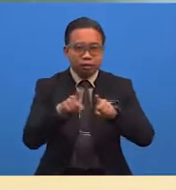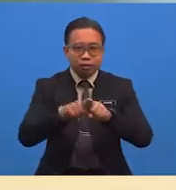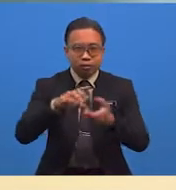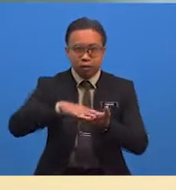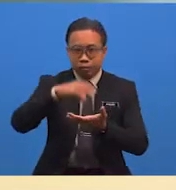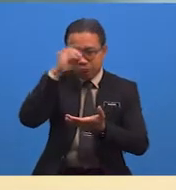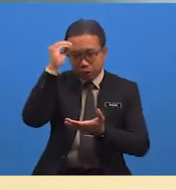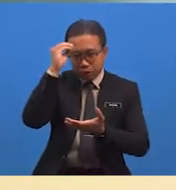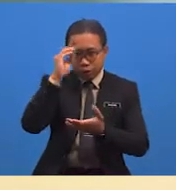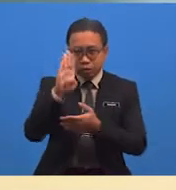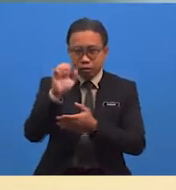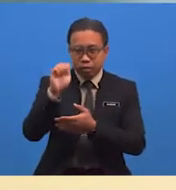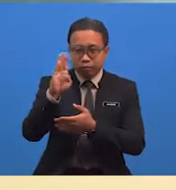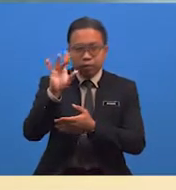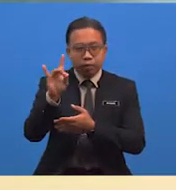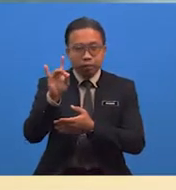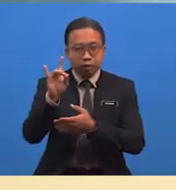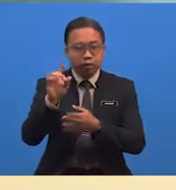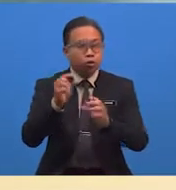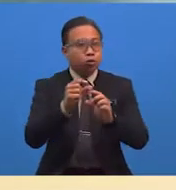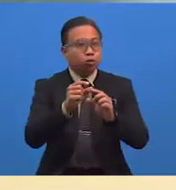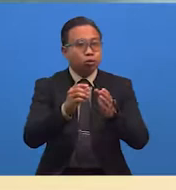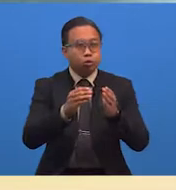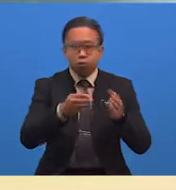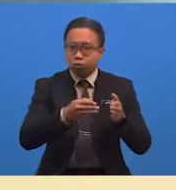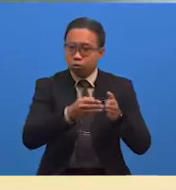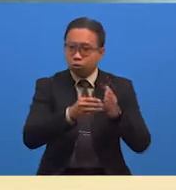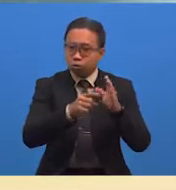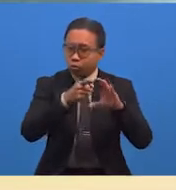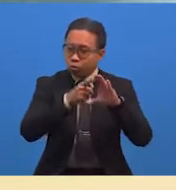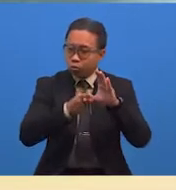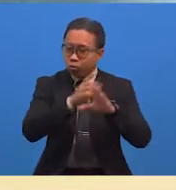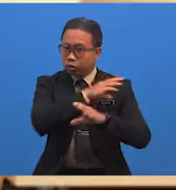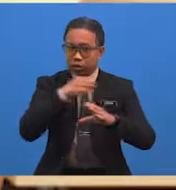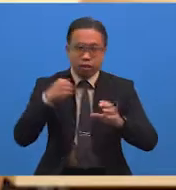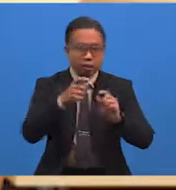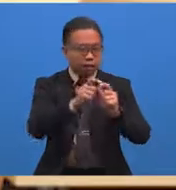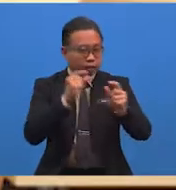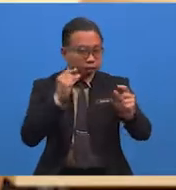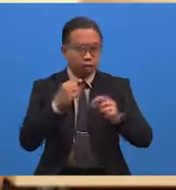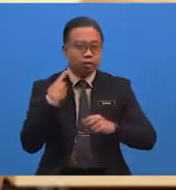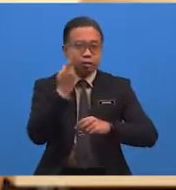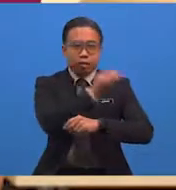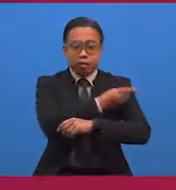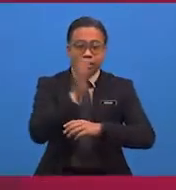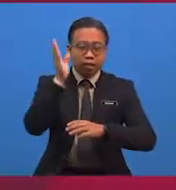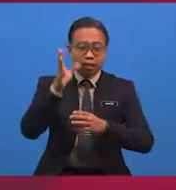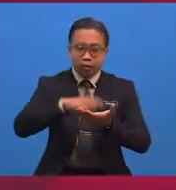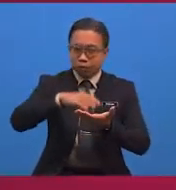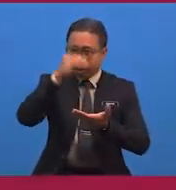bab 8 sudut dan garis matematik tingkatan 1. Kita akan